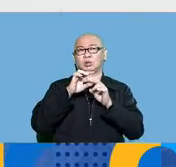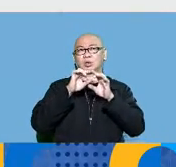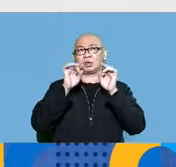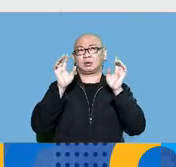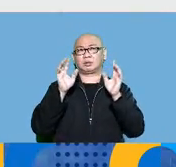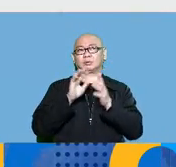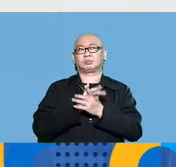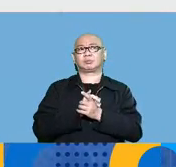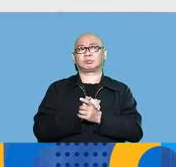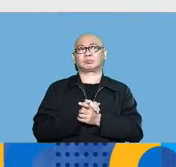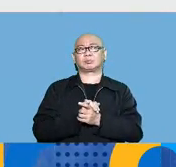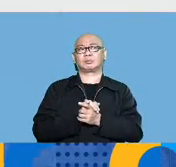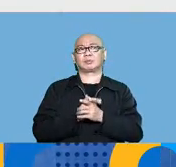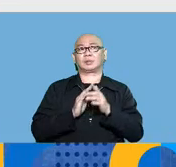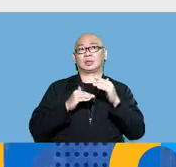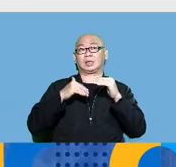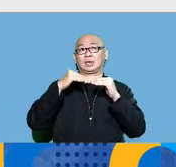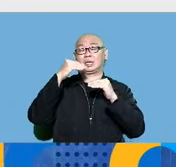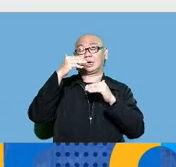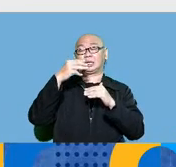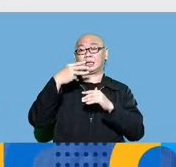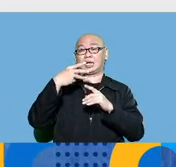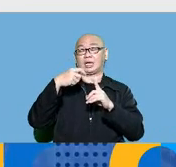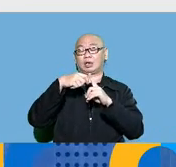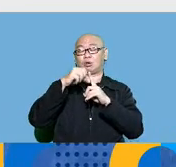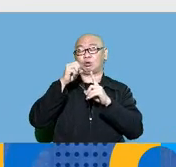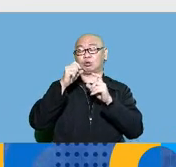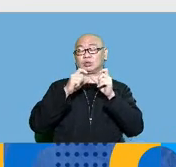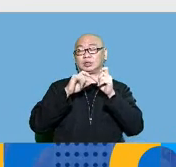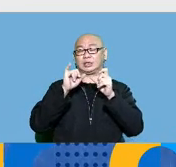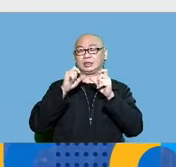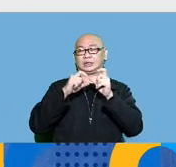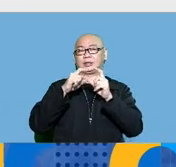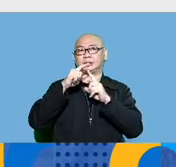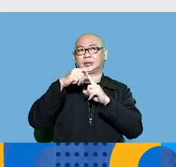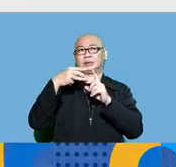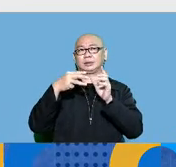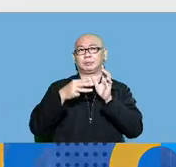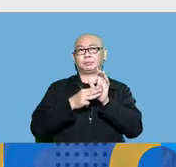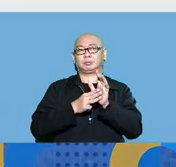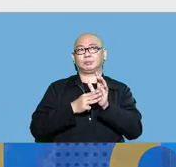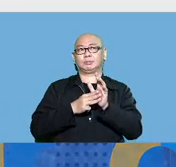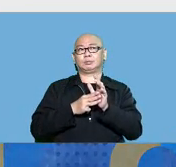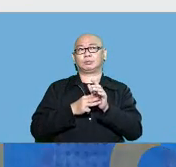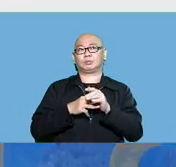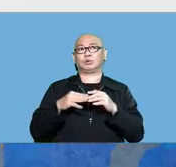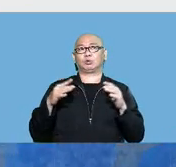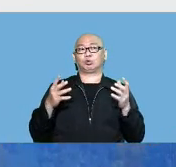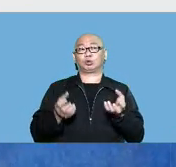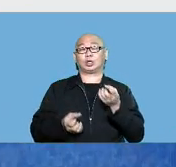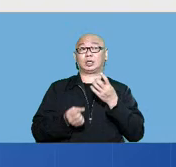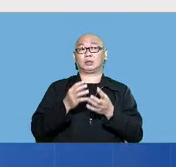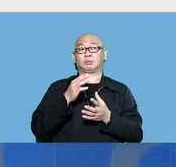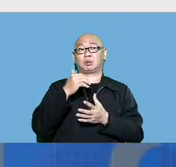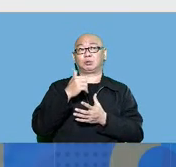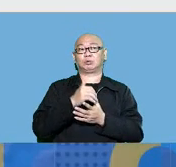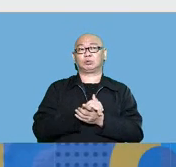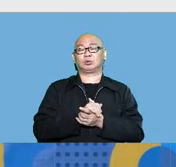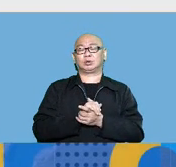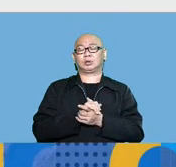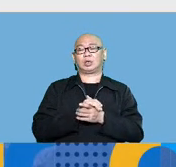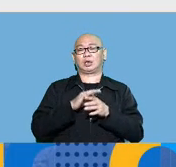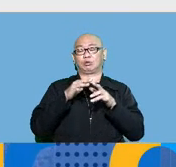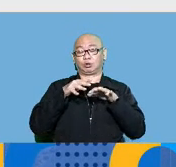hayati tipe tingkat ekosistem, kita masih menjumpai di Gunung Ungaran hutan primer yang bagus, kemudian